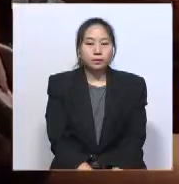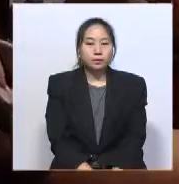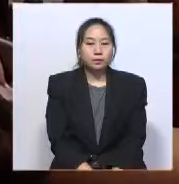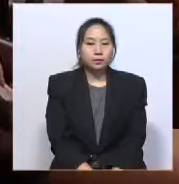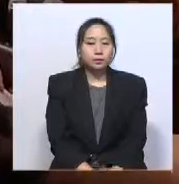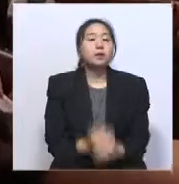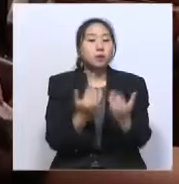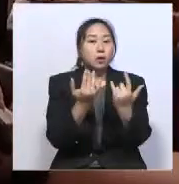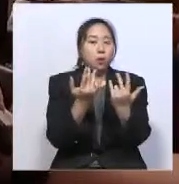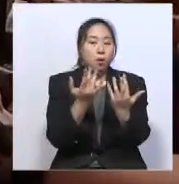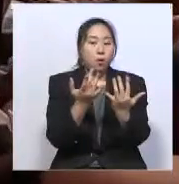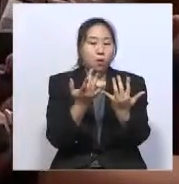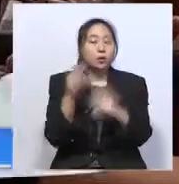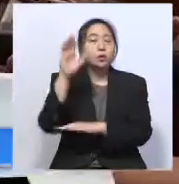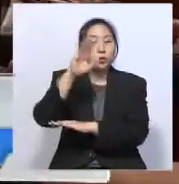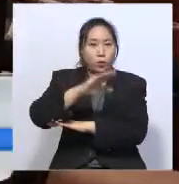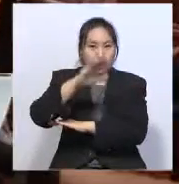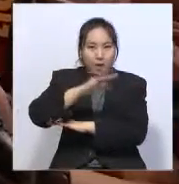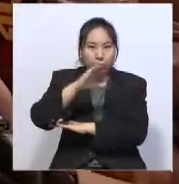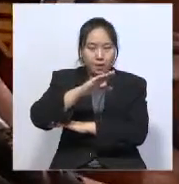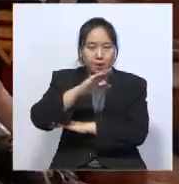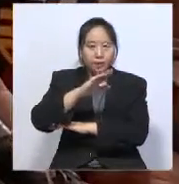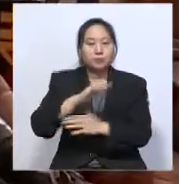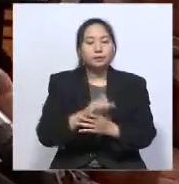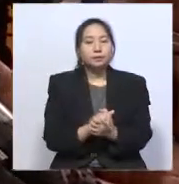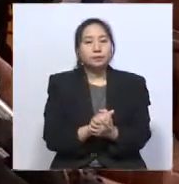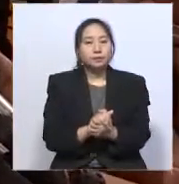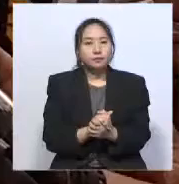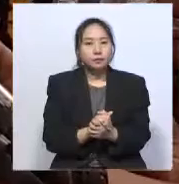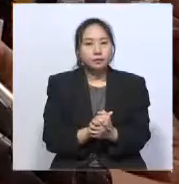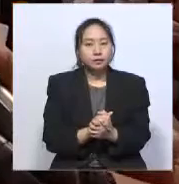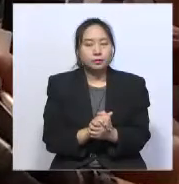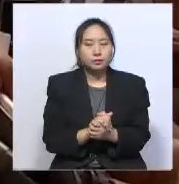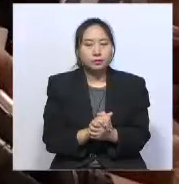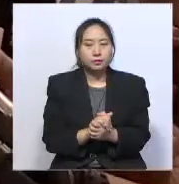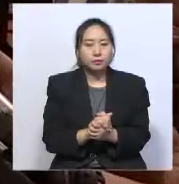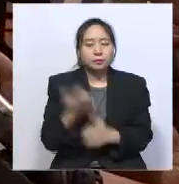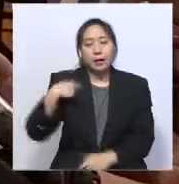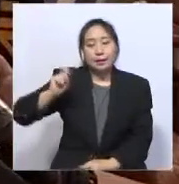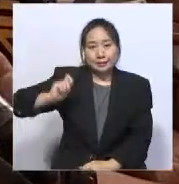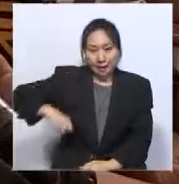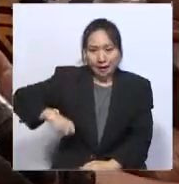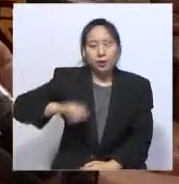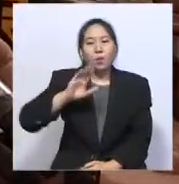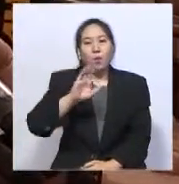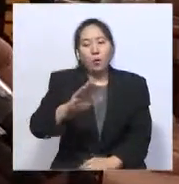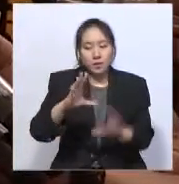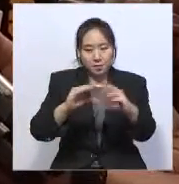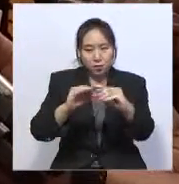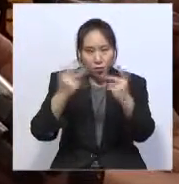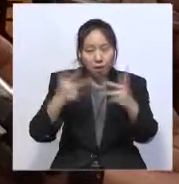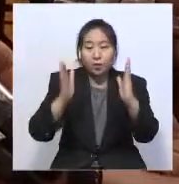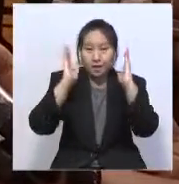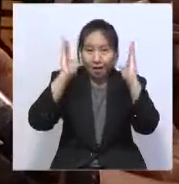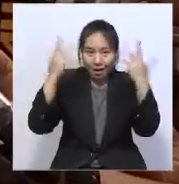ก็เดี๋ยวรอข้อมูลตอนบ่ายนะครับอย่างที่เราทราบว่าศาลเขาก็ประชุมแล้วก็มีแถลงมาแล้วทุกคนท